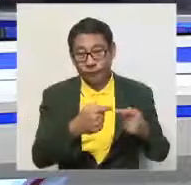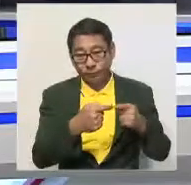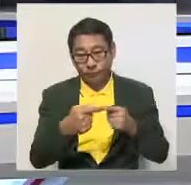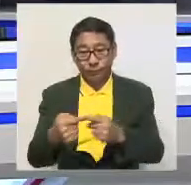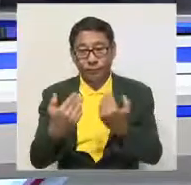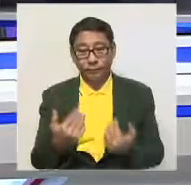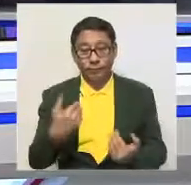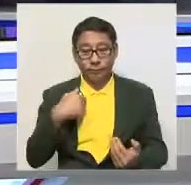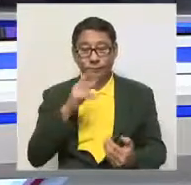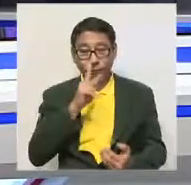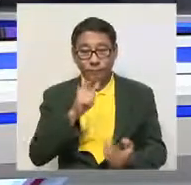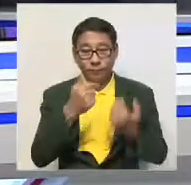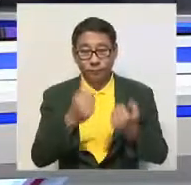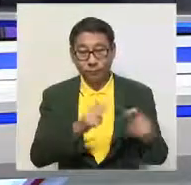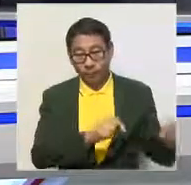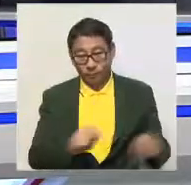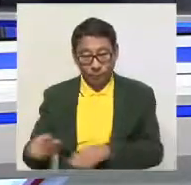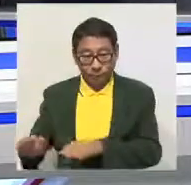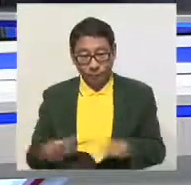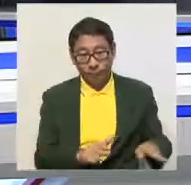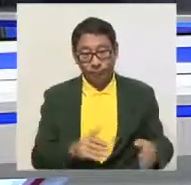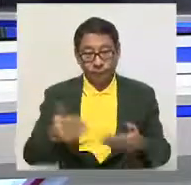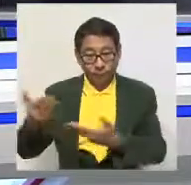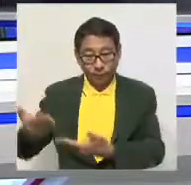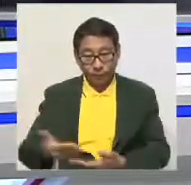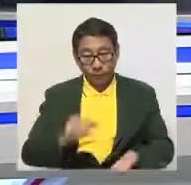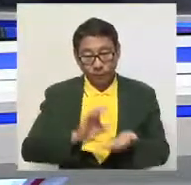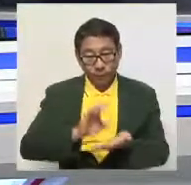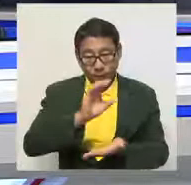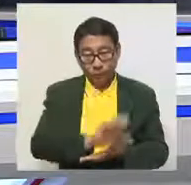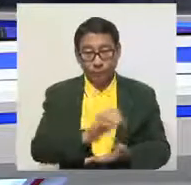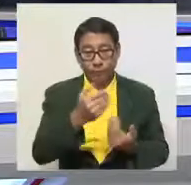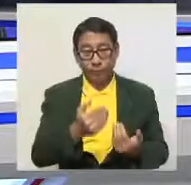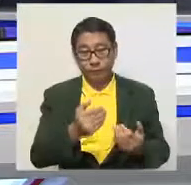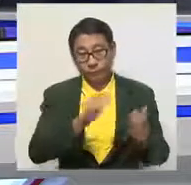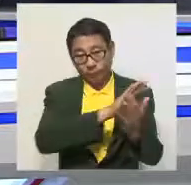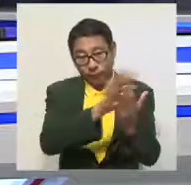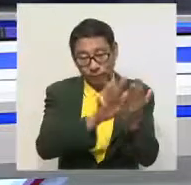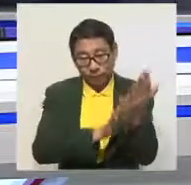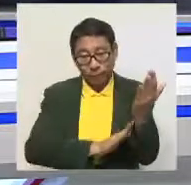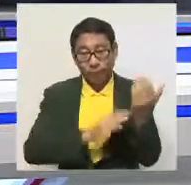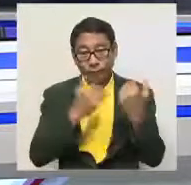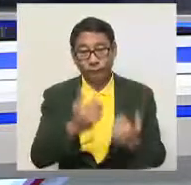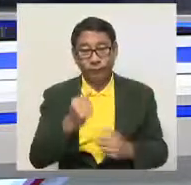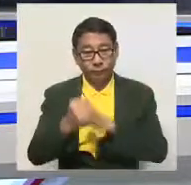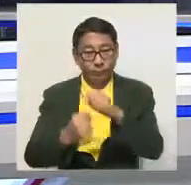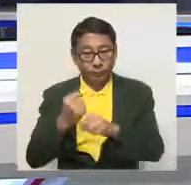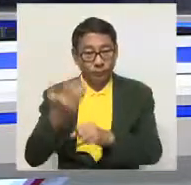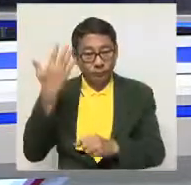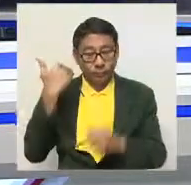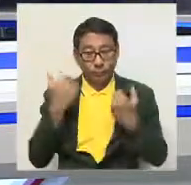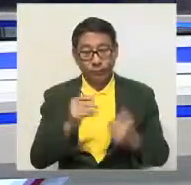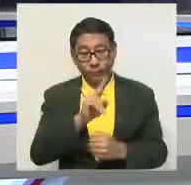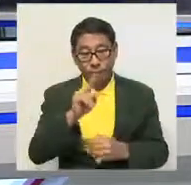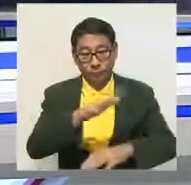วันนี้ค่ะก็มีความคืบหน้าเรื่องของการเตรียมความพร้อมรองรับการลงทุนในนิคมอุตสาหกรรมต่างๆทั่วประเทศปีที่ผ่านมาค่ะมีย